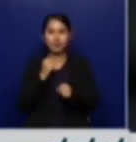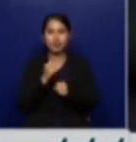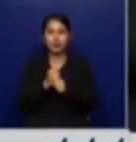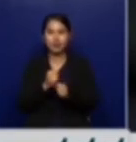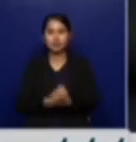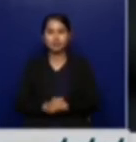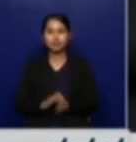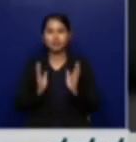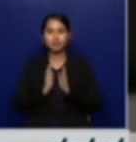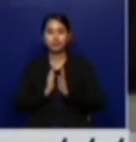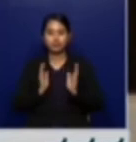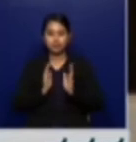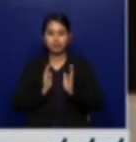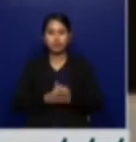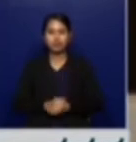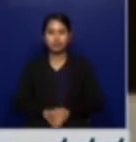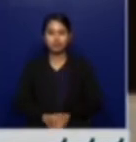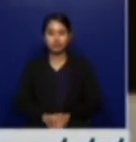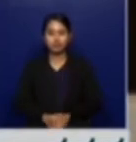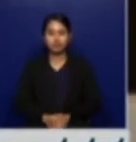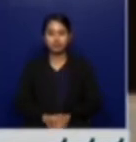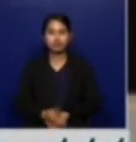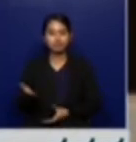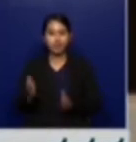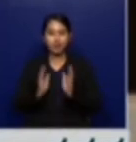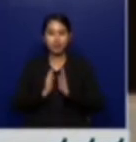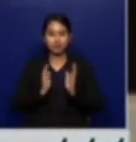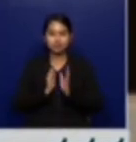ครับขอบคุณครับคุณหมอครับ